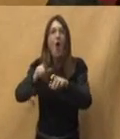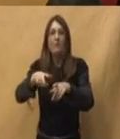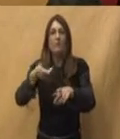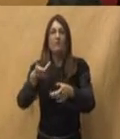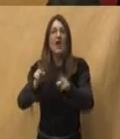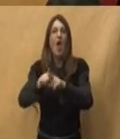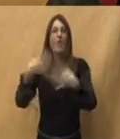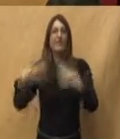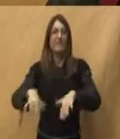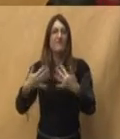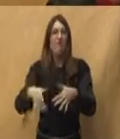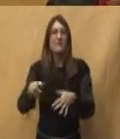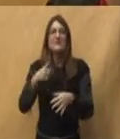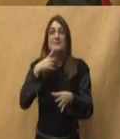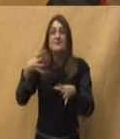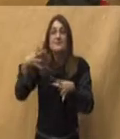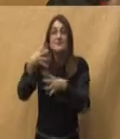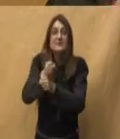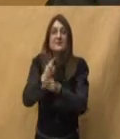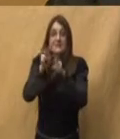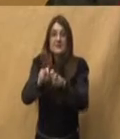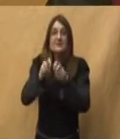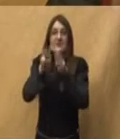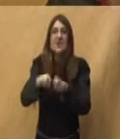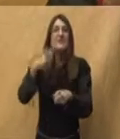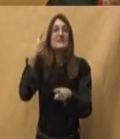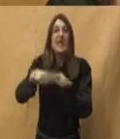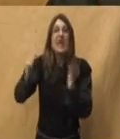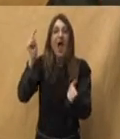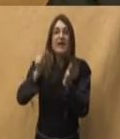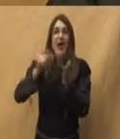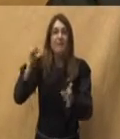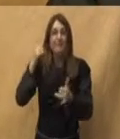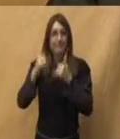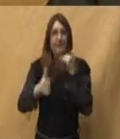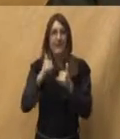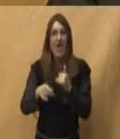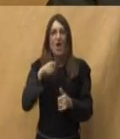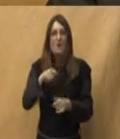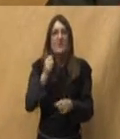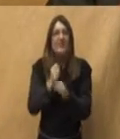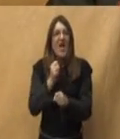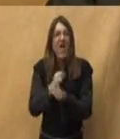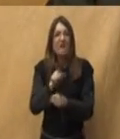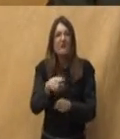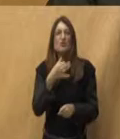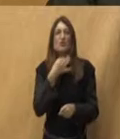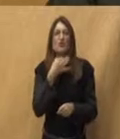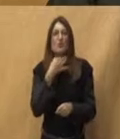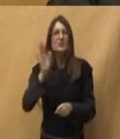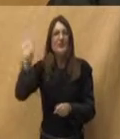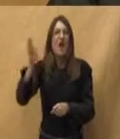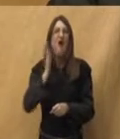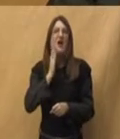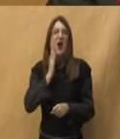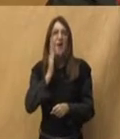njih se iscijedi zadnja kap mlijeka. Strašno. Od tog mlijeka se pravi tipični onaj žuti američki